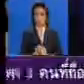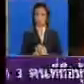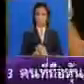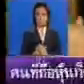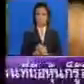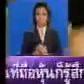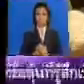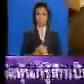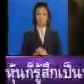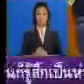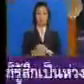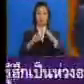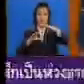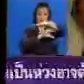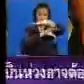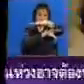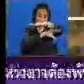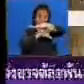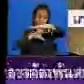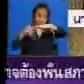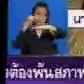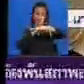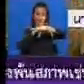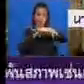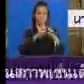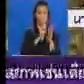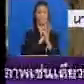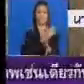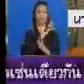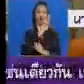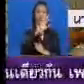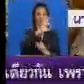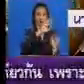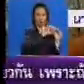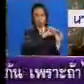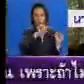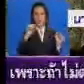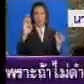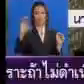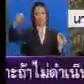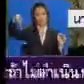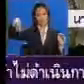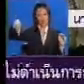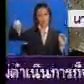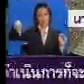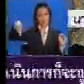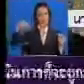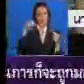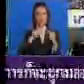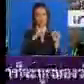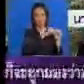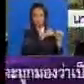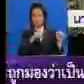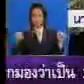อนจะเดินทางขึ้นรถไฟฟ้าใต้ดินจากสถานีรถไฟฟ้าใต้ดินพระราม9ไปยังสถานีบางซื่อเพื่อเป็นการตรวจเยี่ยมส่วนต่อขยายร